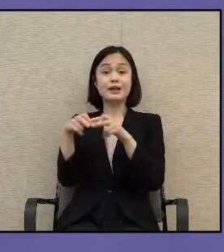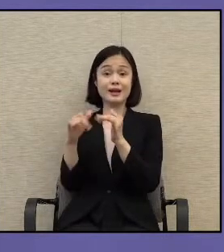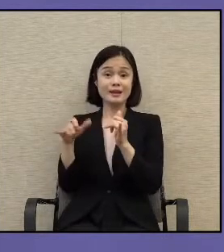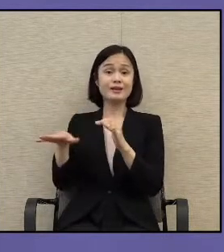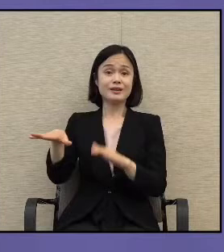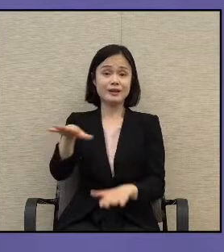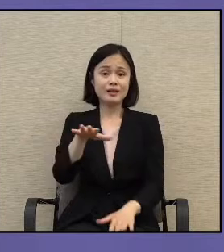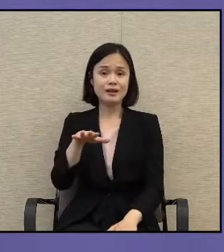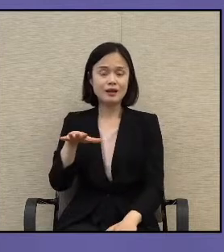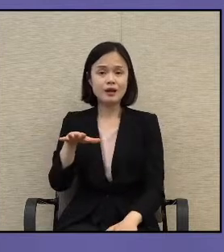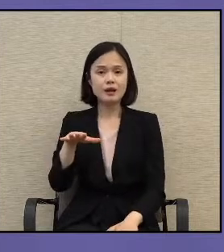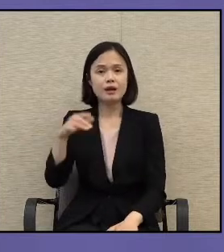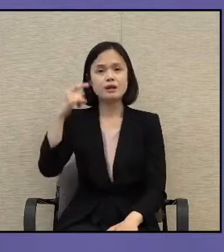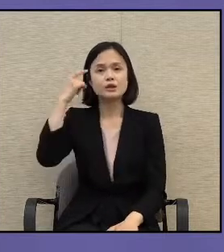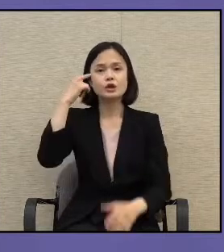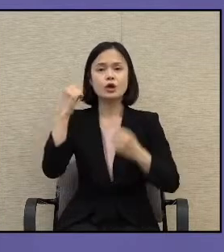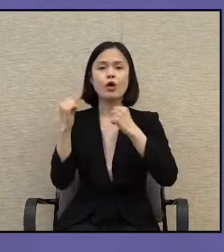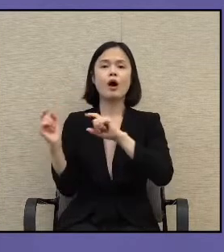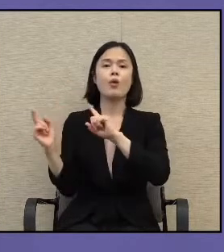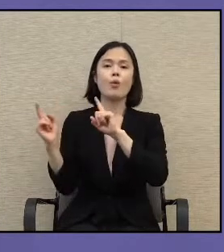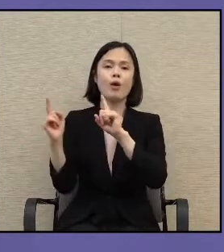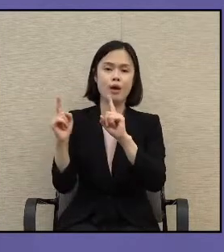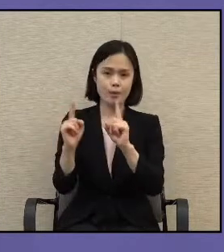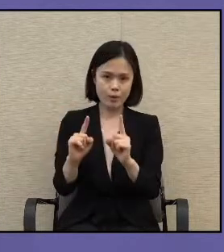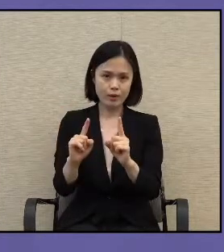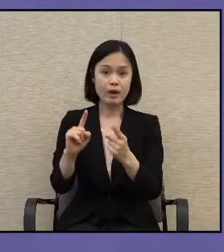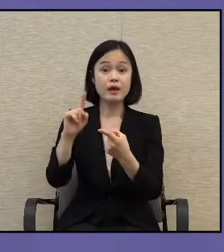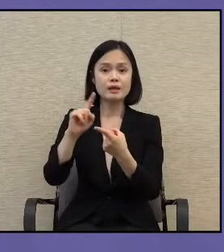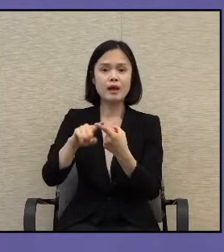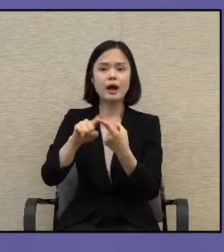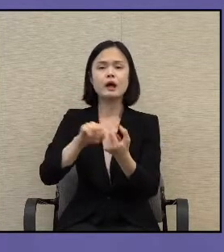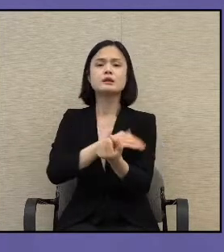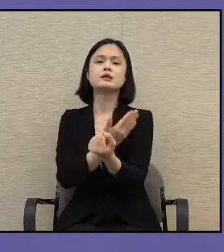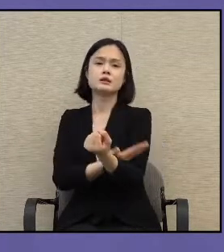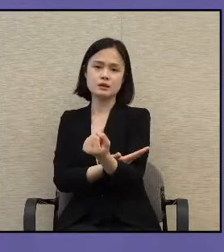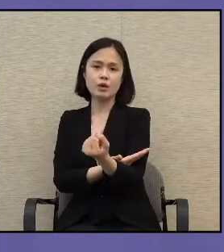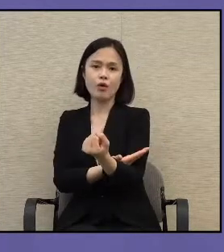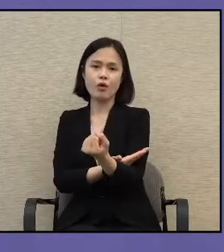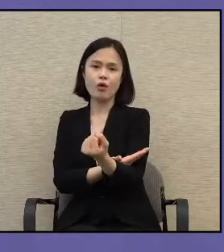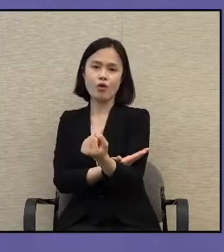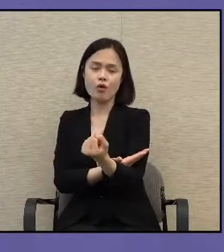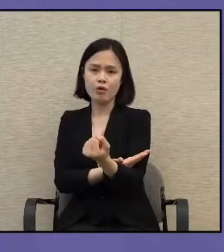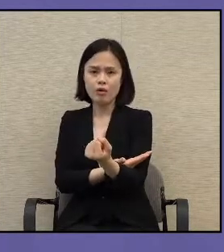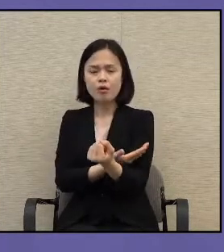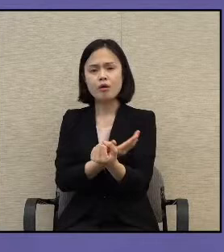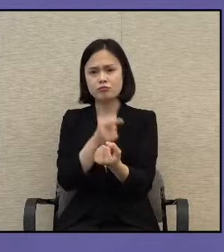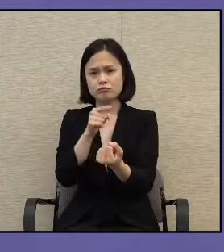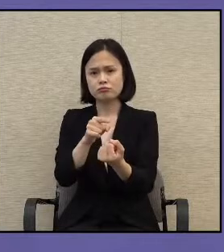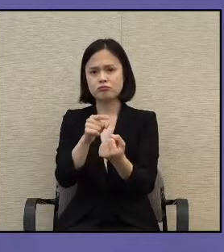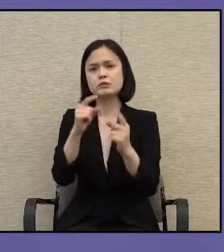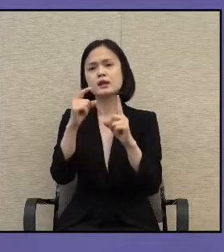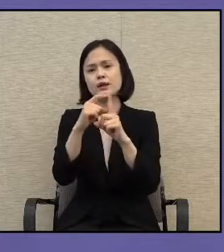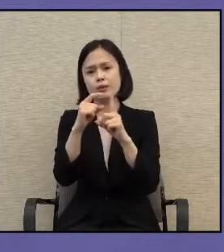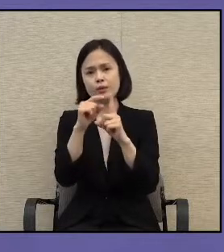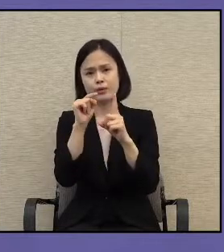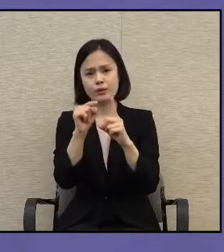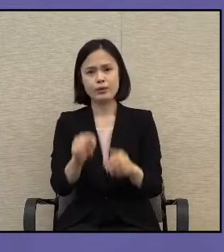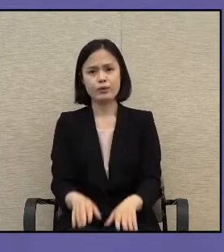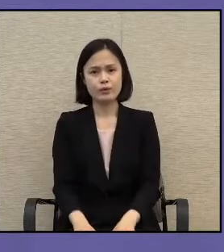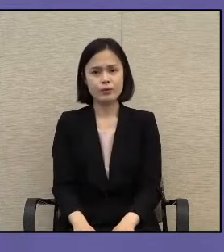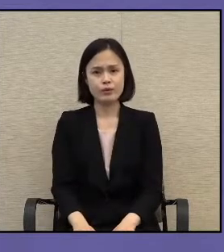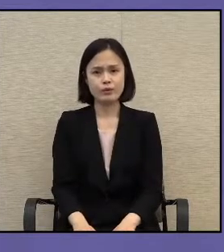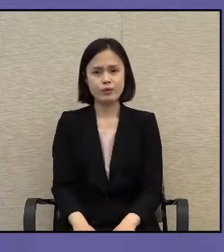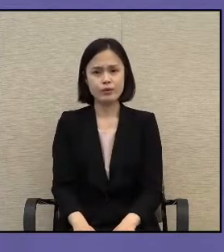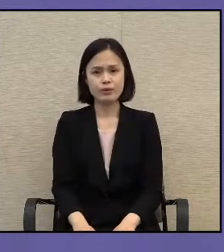그런 리커버리적인 관점들에서도 이해할 수 있는 그런 이제 접근들이 어떤